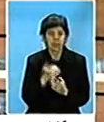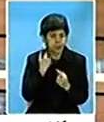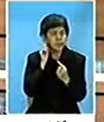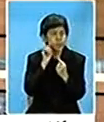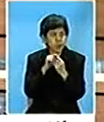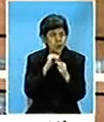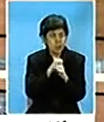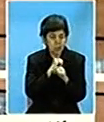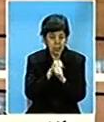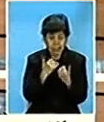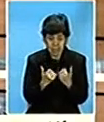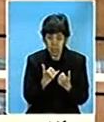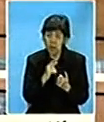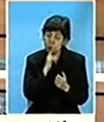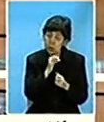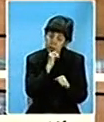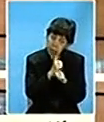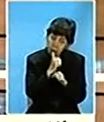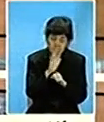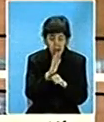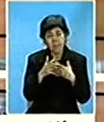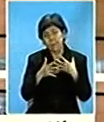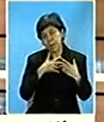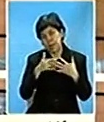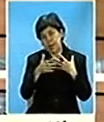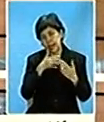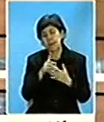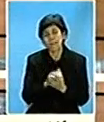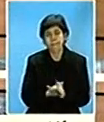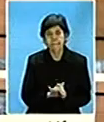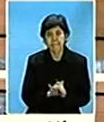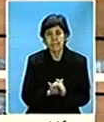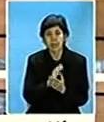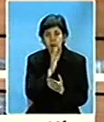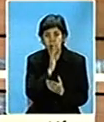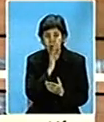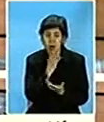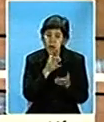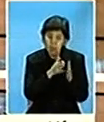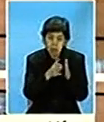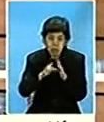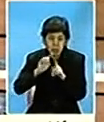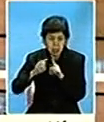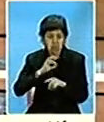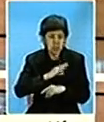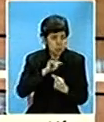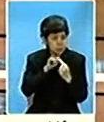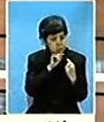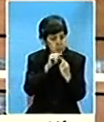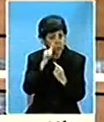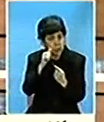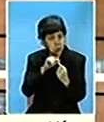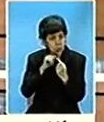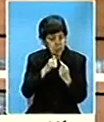ายแต่การสู่ถึงนั้นได้หรือไม่ได้อีกเรื่องหนึ่งแต่แล้วก็ตามเมื่อหลายฝ่ายมองว่าเป็นสิ่งเหมาะสมก็จึงเป็นเรื่อง